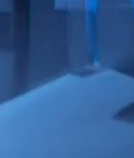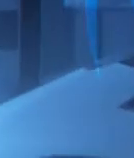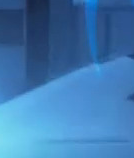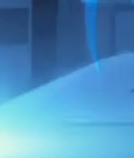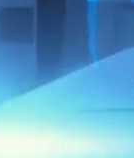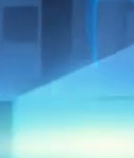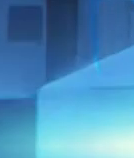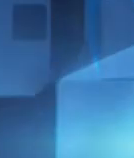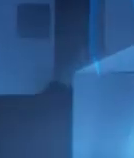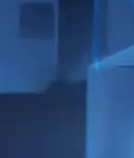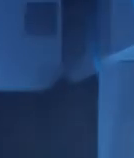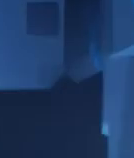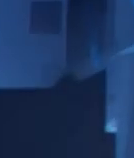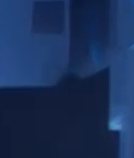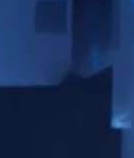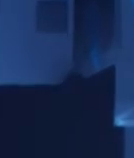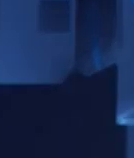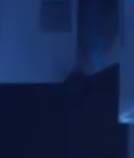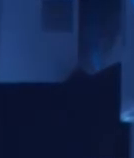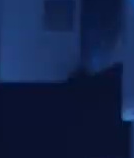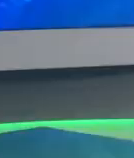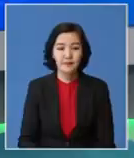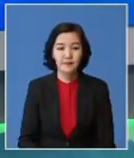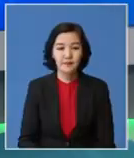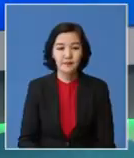Алтынбекулы, Нуржан Муканов, телеканал ЖЭТСУ.